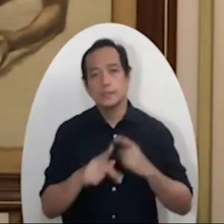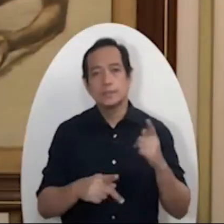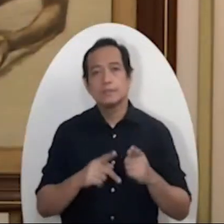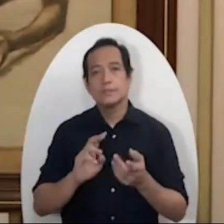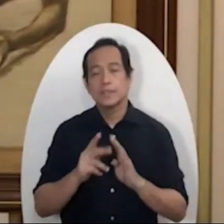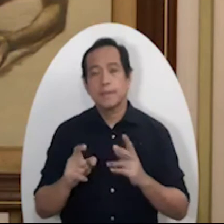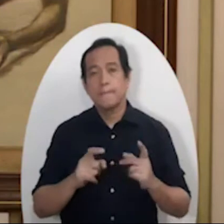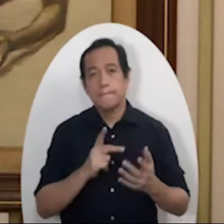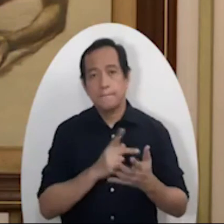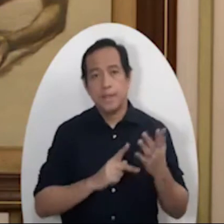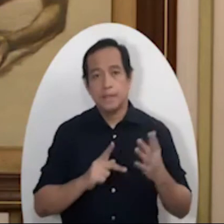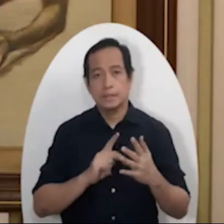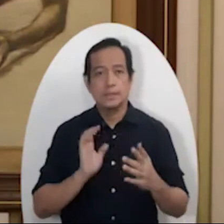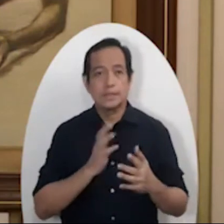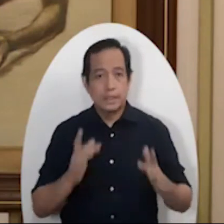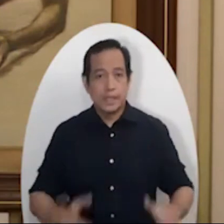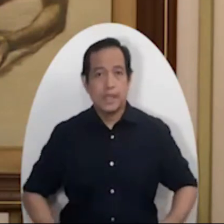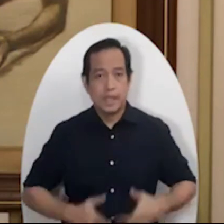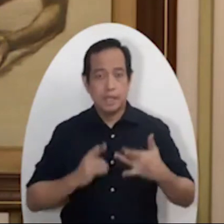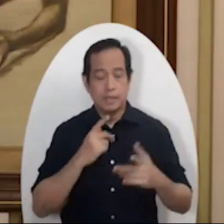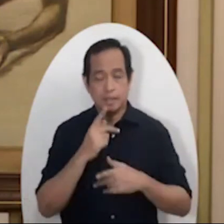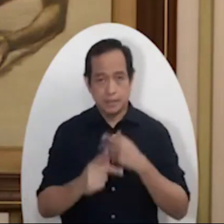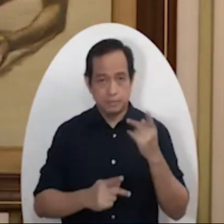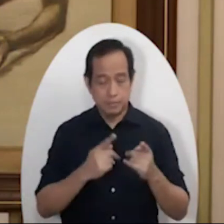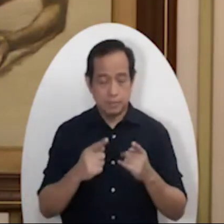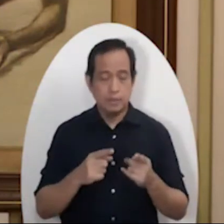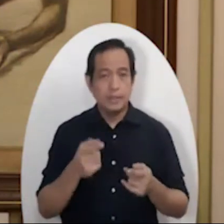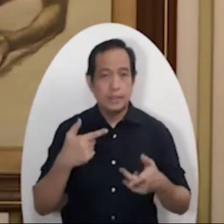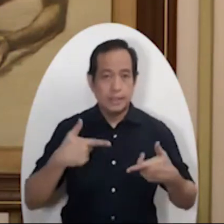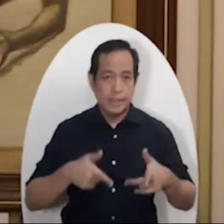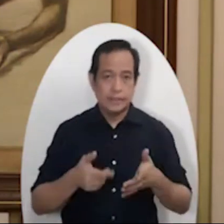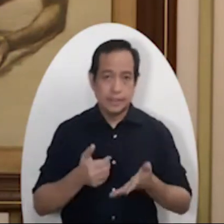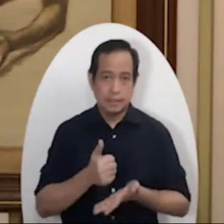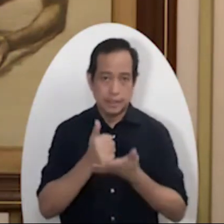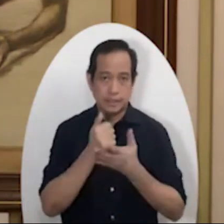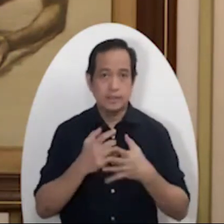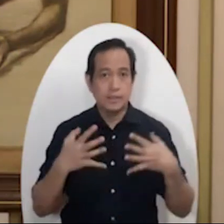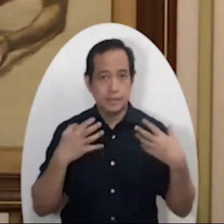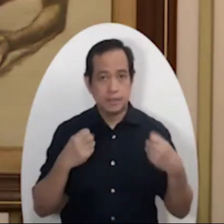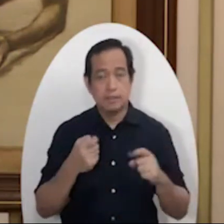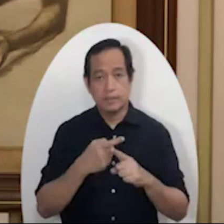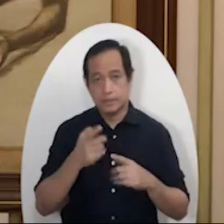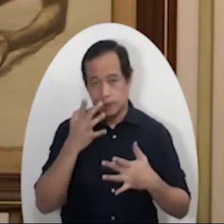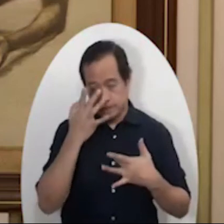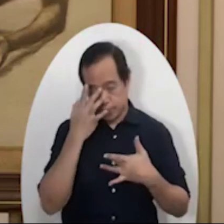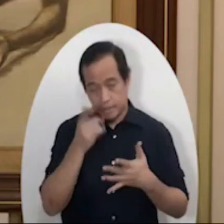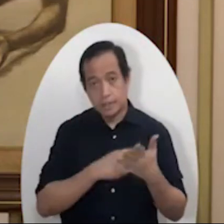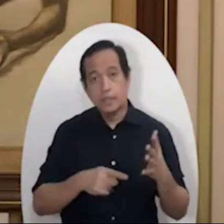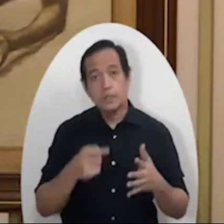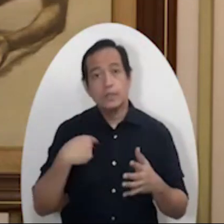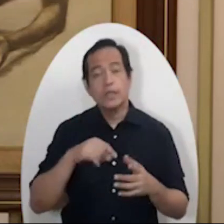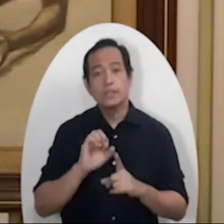ko. Parang ano po, parang balik sa normal na po yung buhay ko po. Ano po,